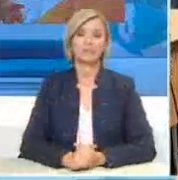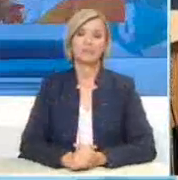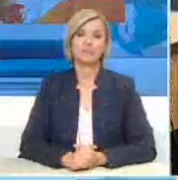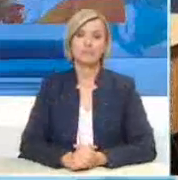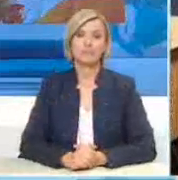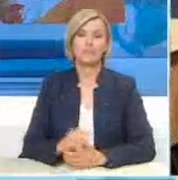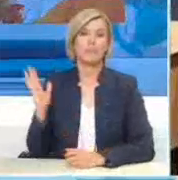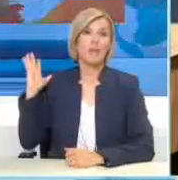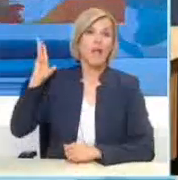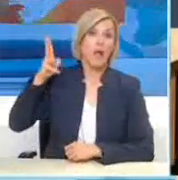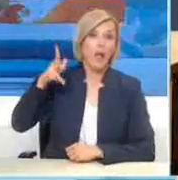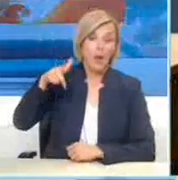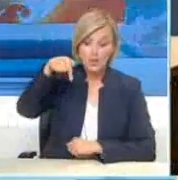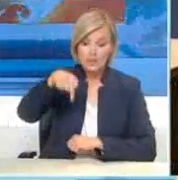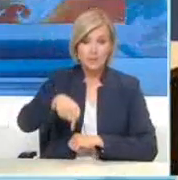Έως σήμερα